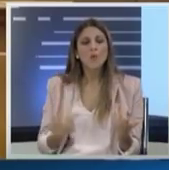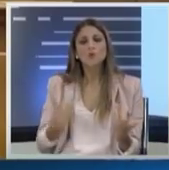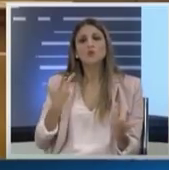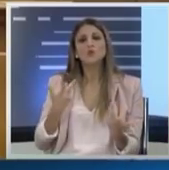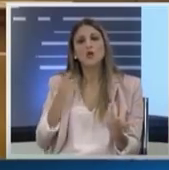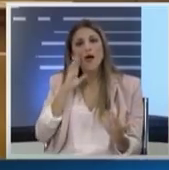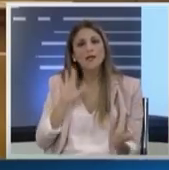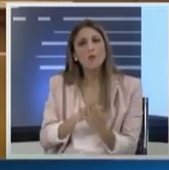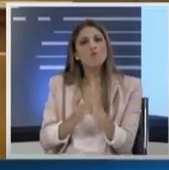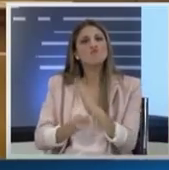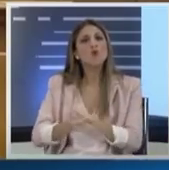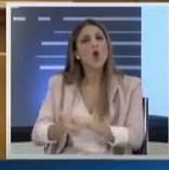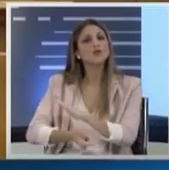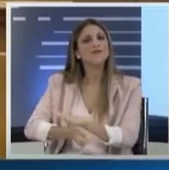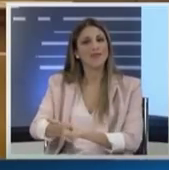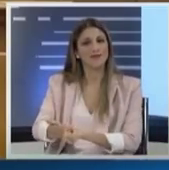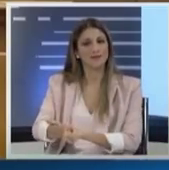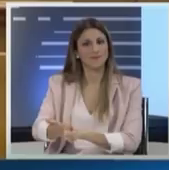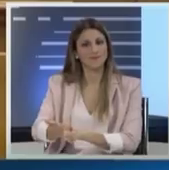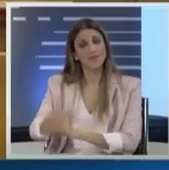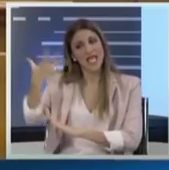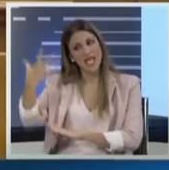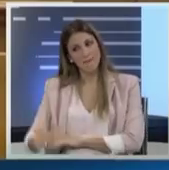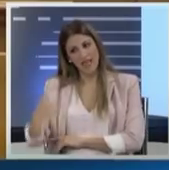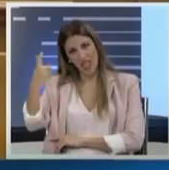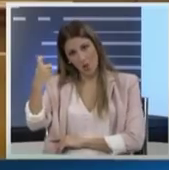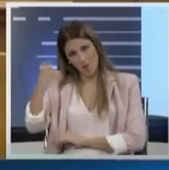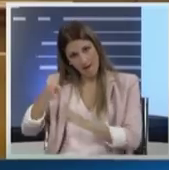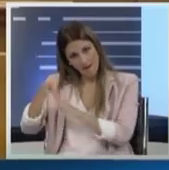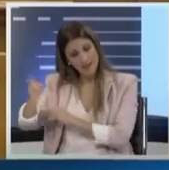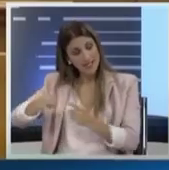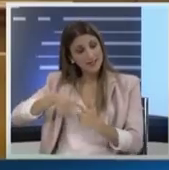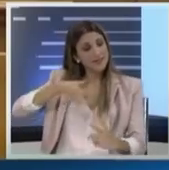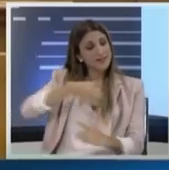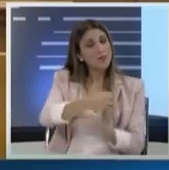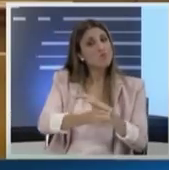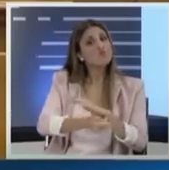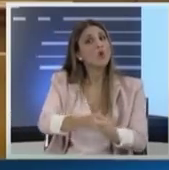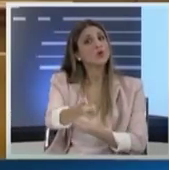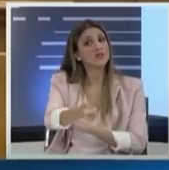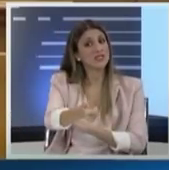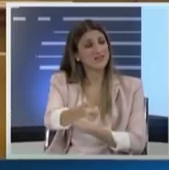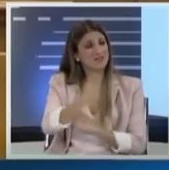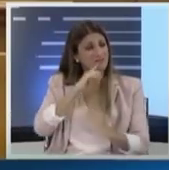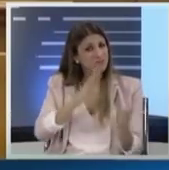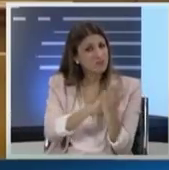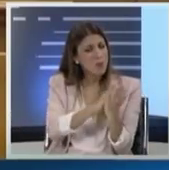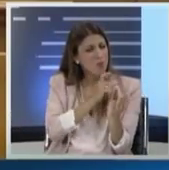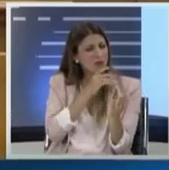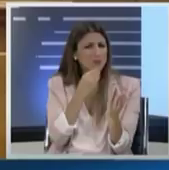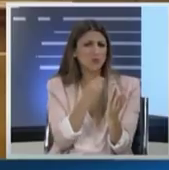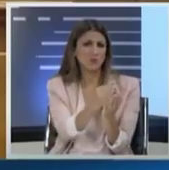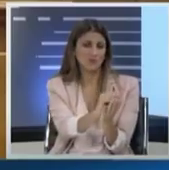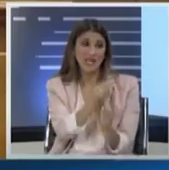προσφυγικού. Σας ξέφυγε πριν από λίγο, κατά τη διάρκεια της πρωτομιλίας μου, και ομολογήσατε τον